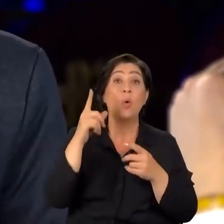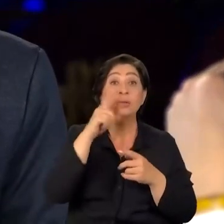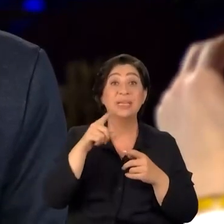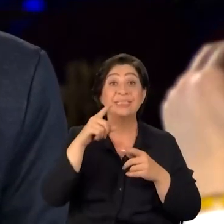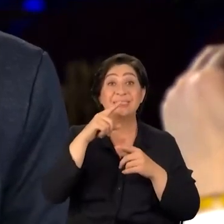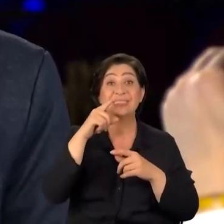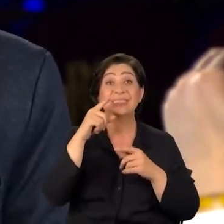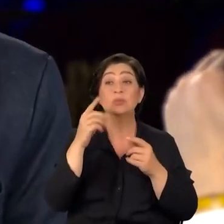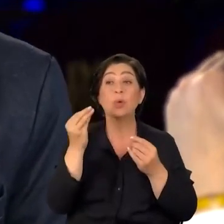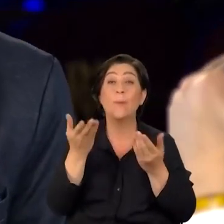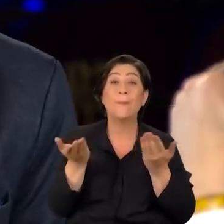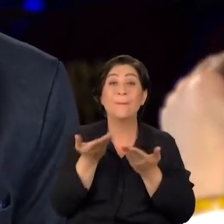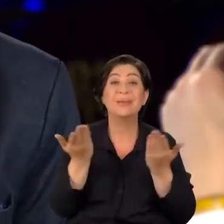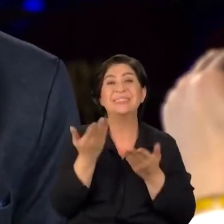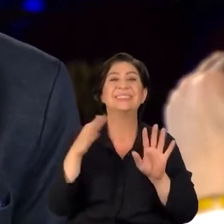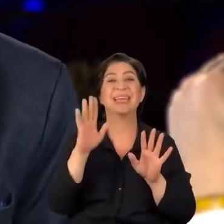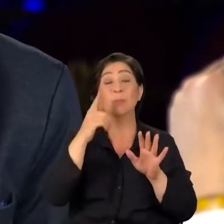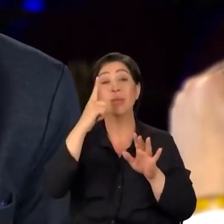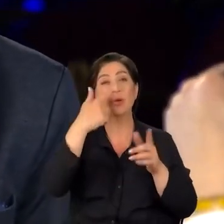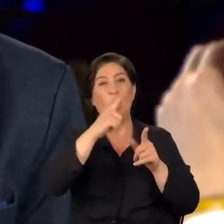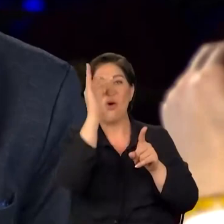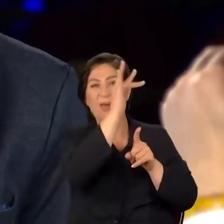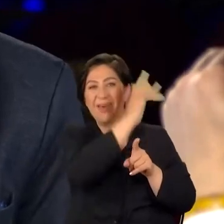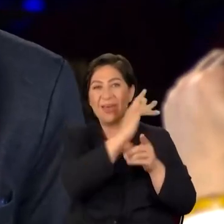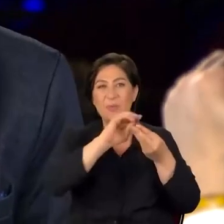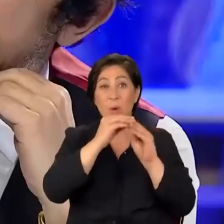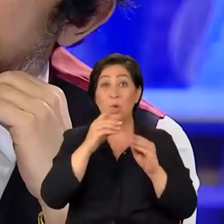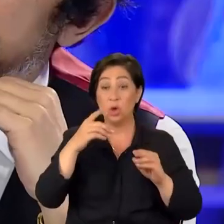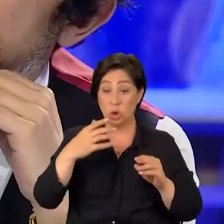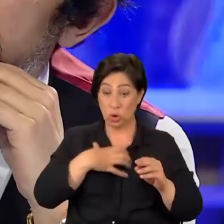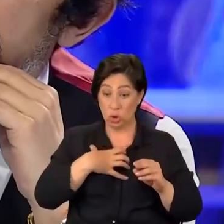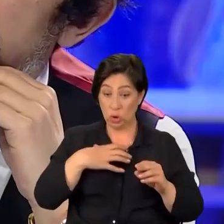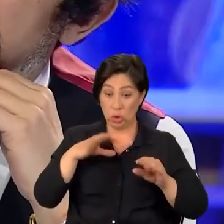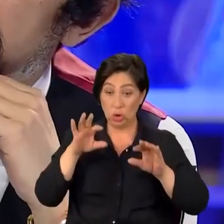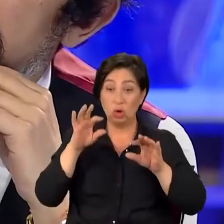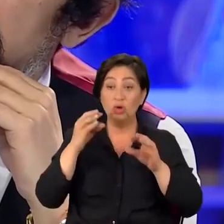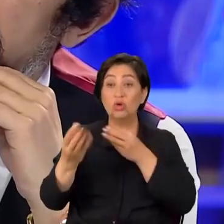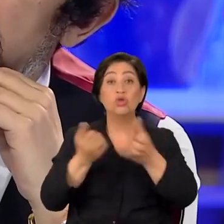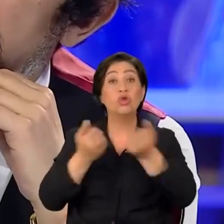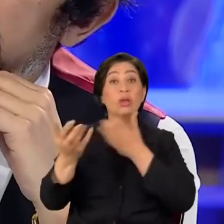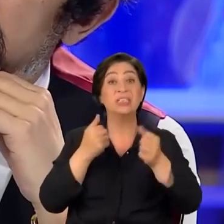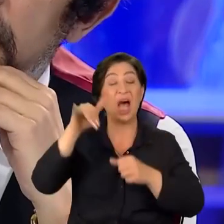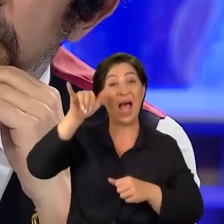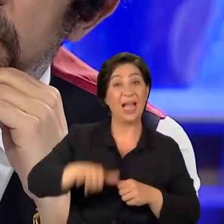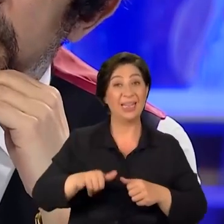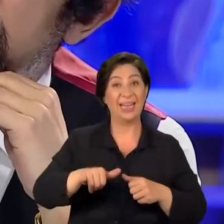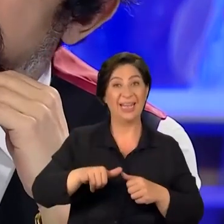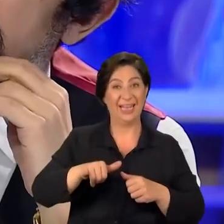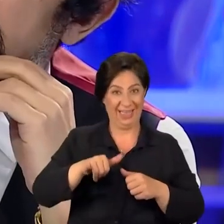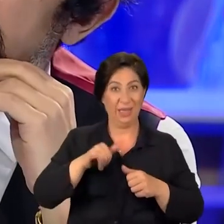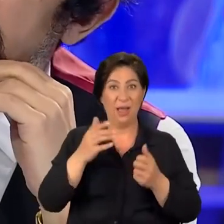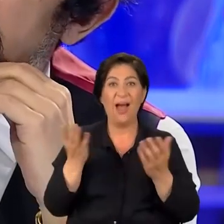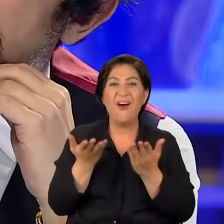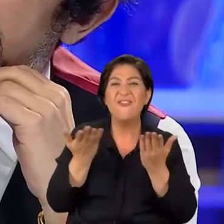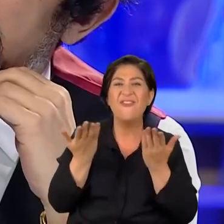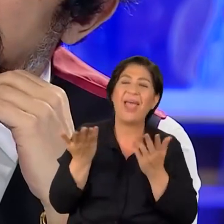Cerattepe'de olanları hafife almayın, Yırcaköy'ünde olanları hafife almayın, tüketici hakları örneğin, tüketici hakları dünyasında olanları hafife